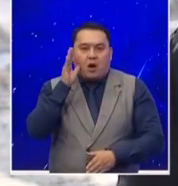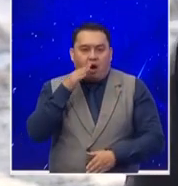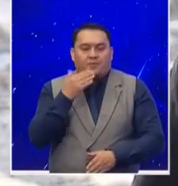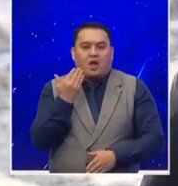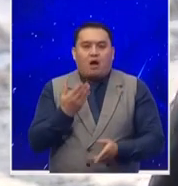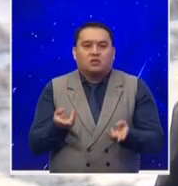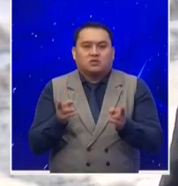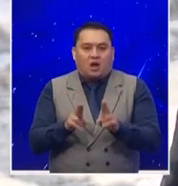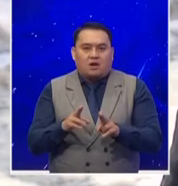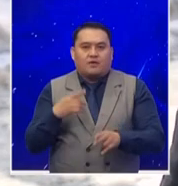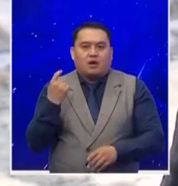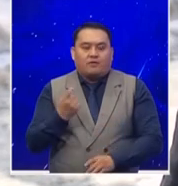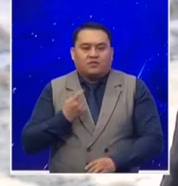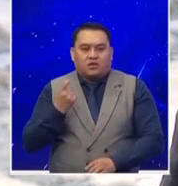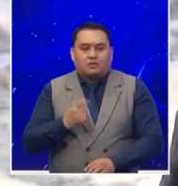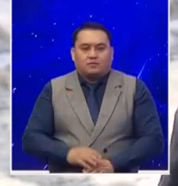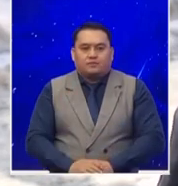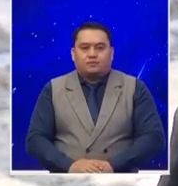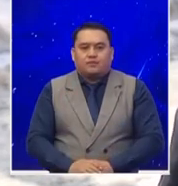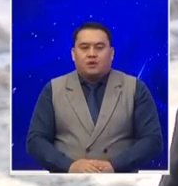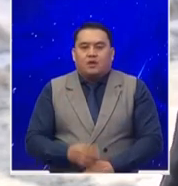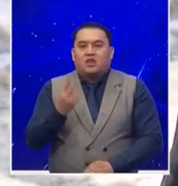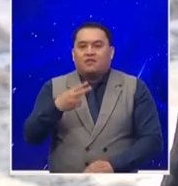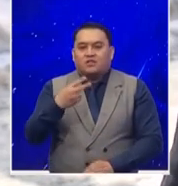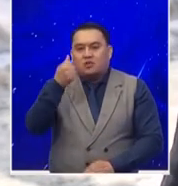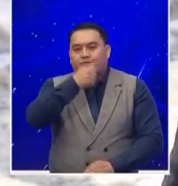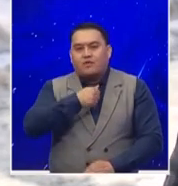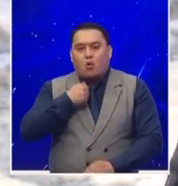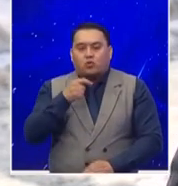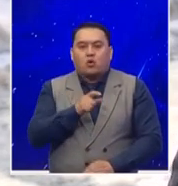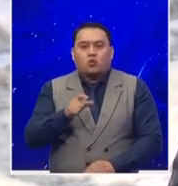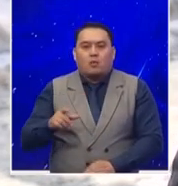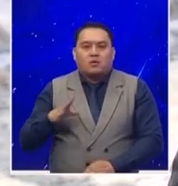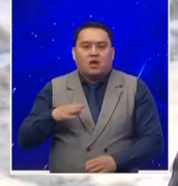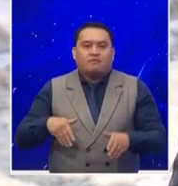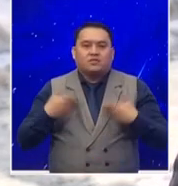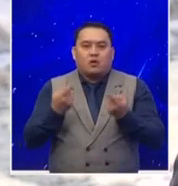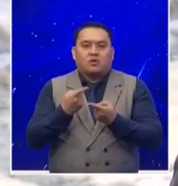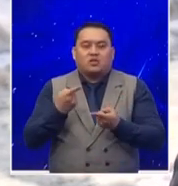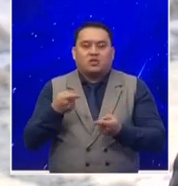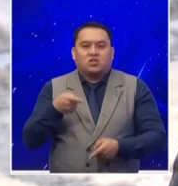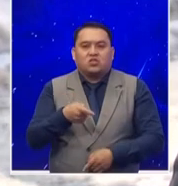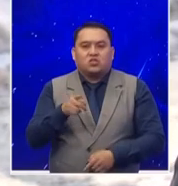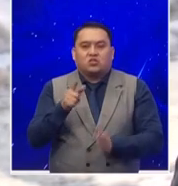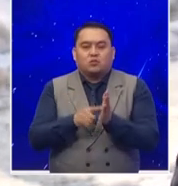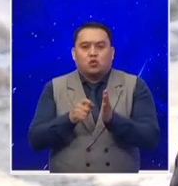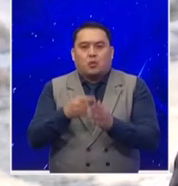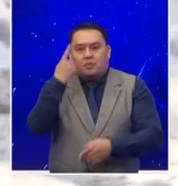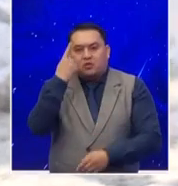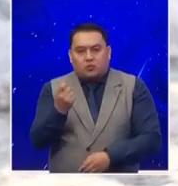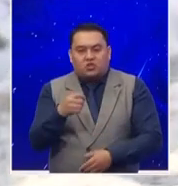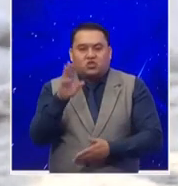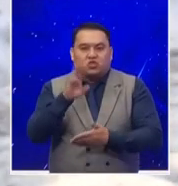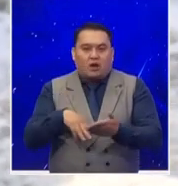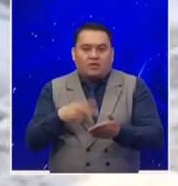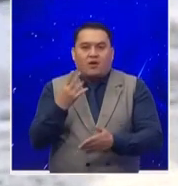У остальных же имелись хозяева. За 2020 год гражданам области были вынесены 1730 предупреждений и штрафов на